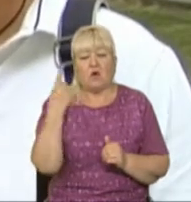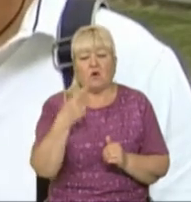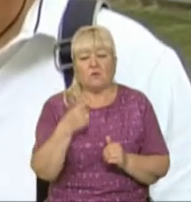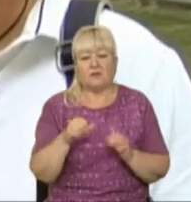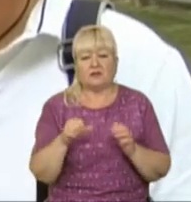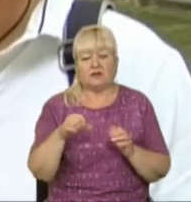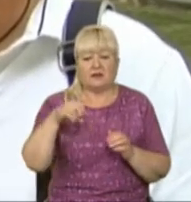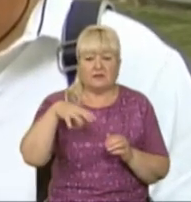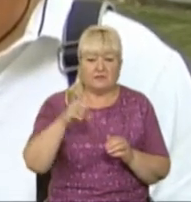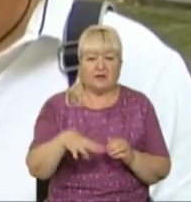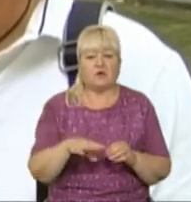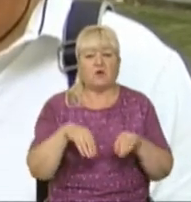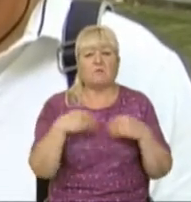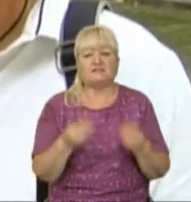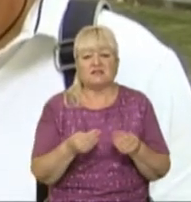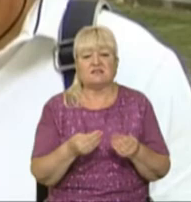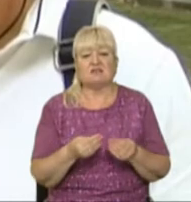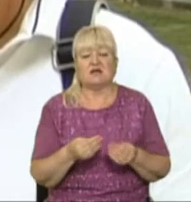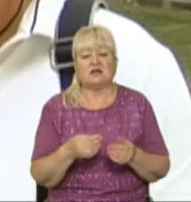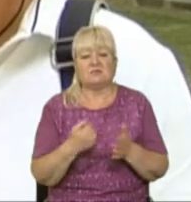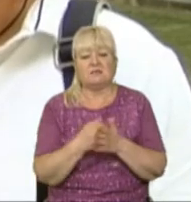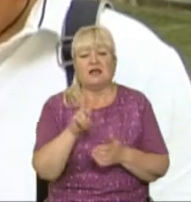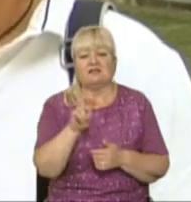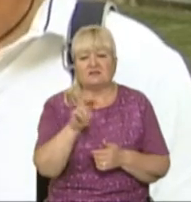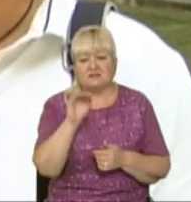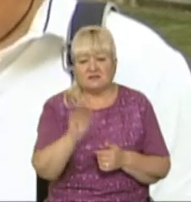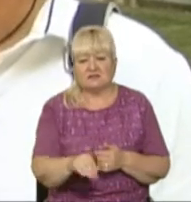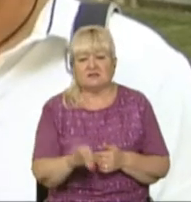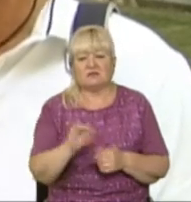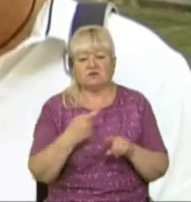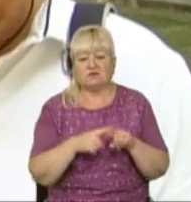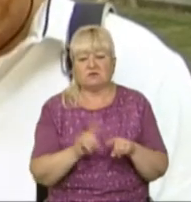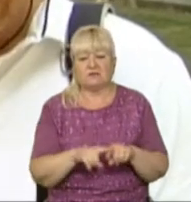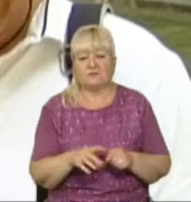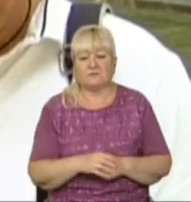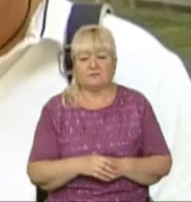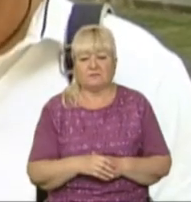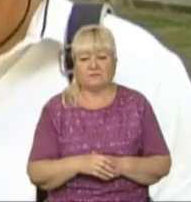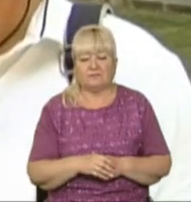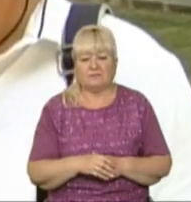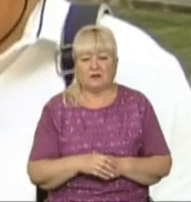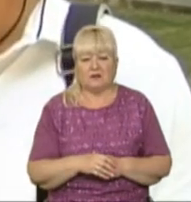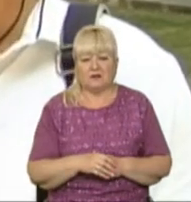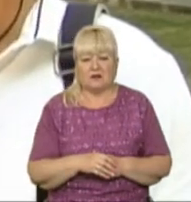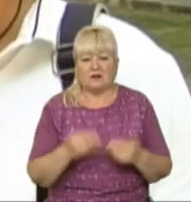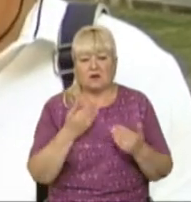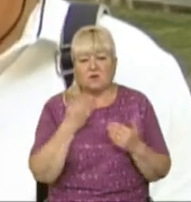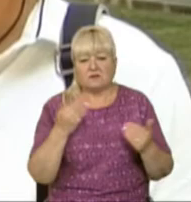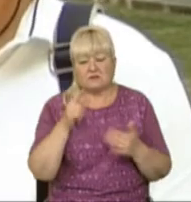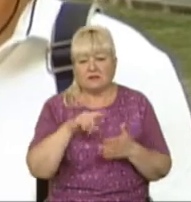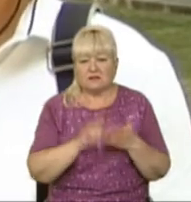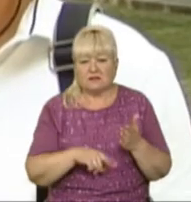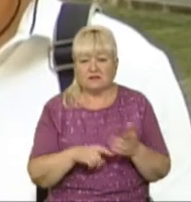нова постачальна організація обленерго «Львівенергозбут» в районі 200 тисяч. І оця «Укрінерго», по останньої надії, то